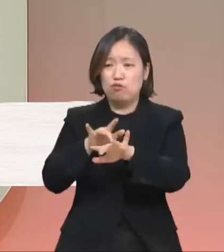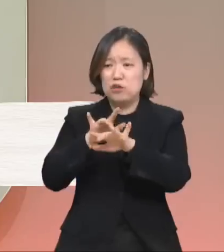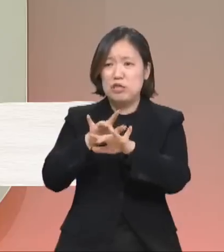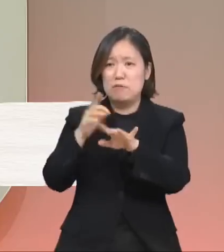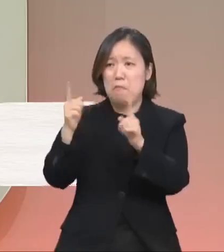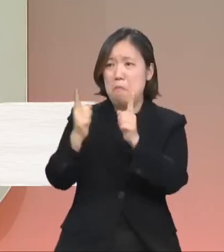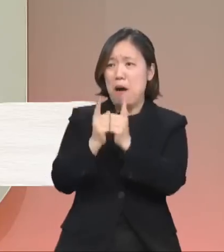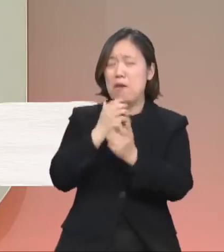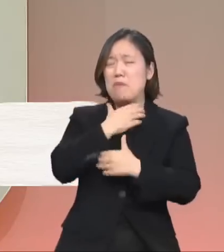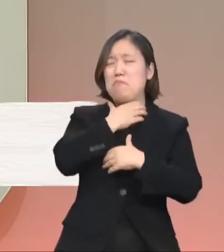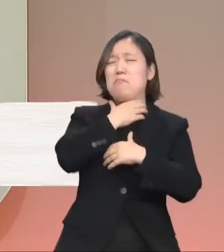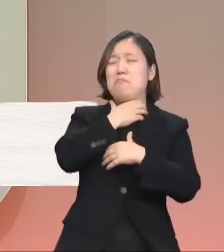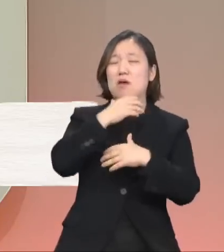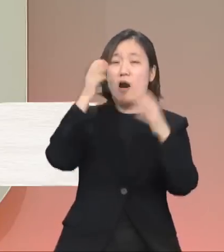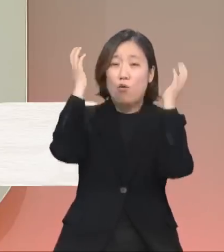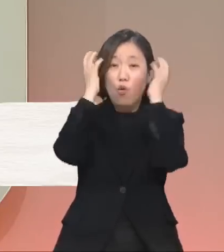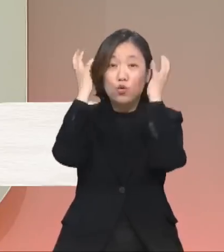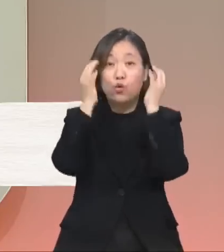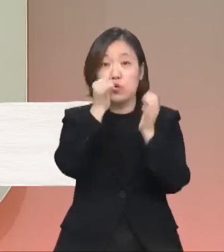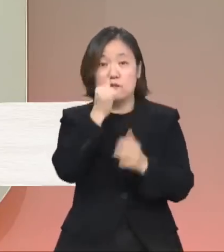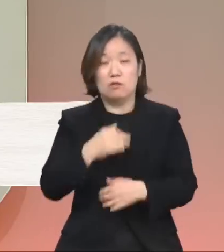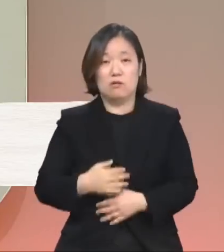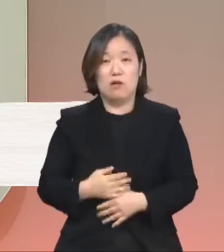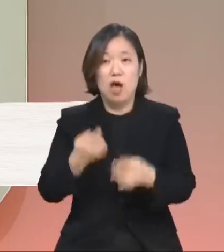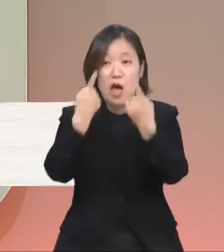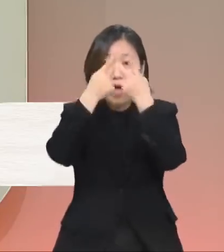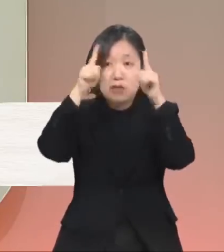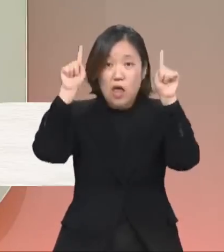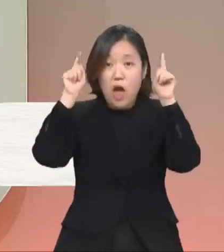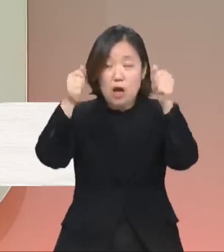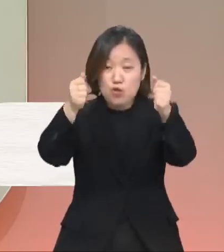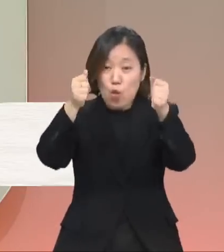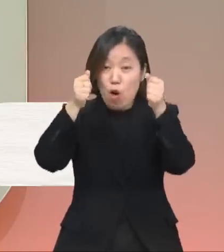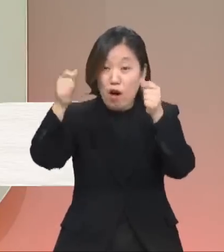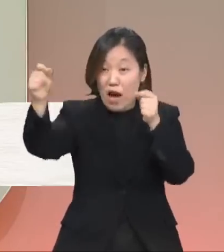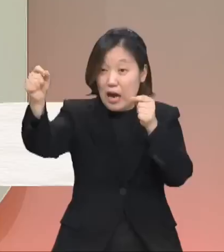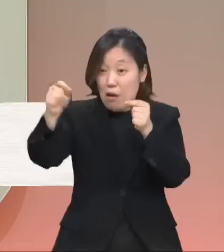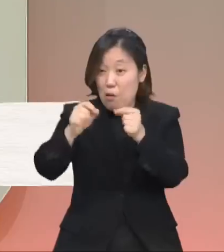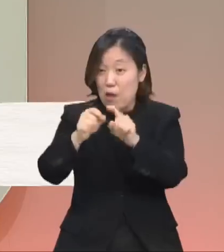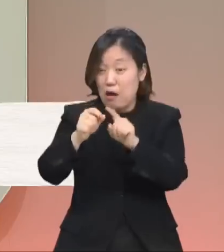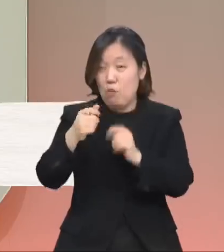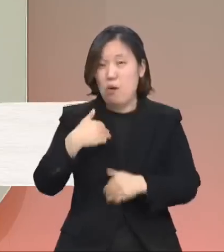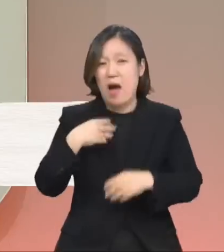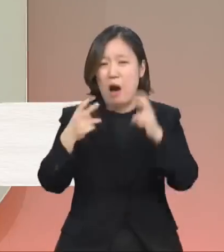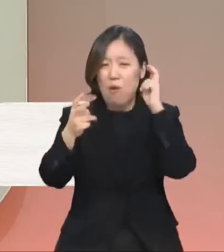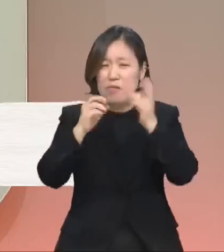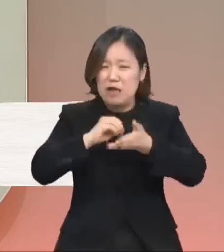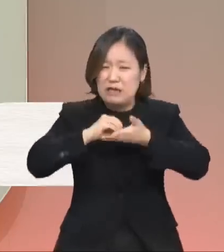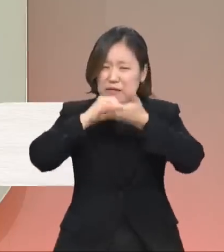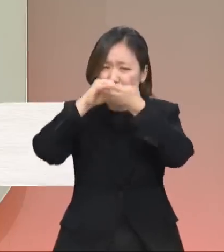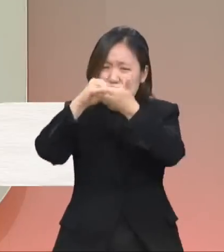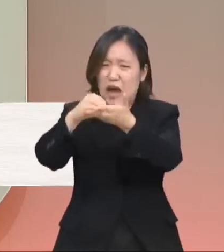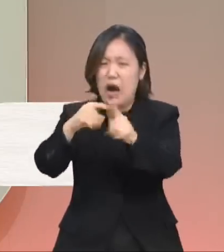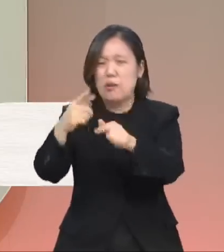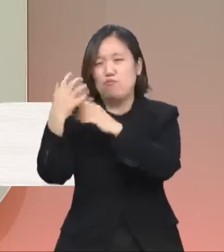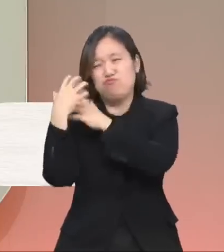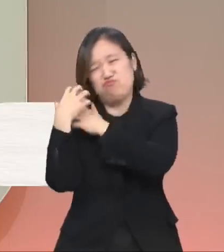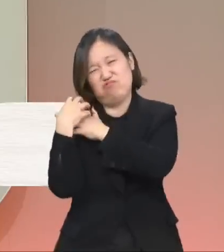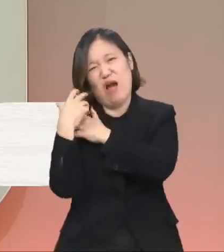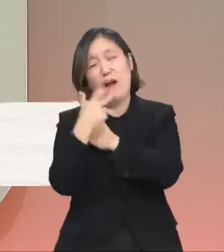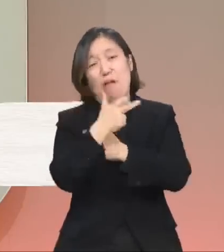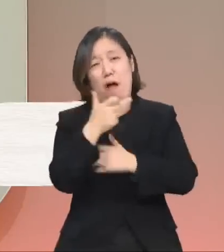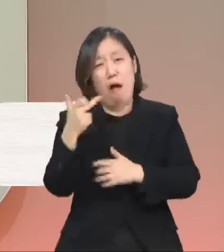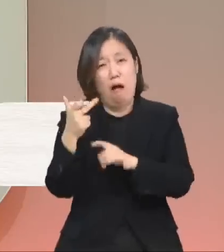대학 졸업을 앞두고 취업을 해야 한다는 부담이 크기 때문이라 생각합니다 아마도